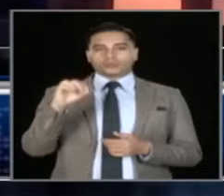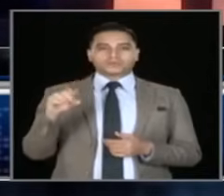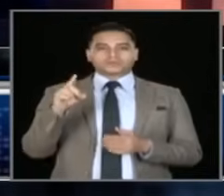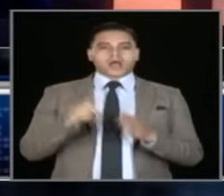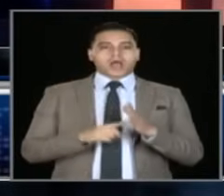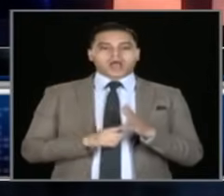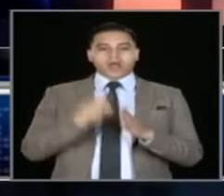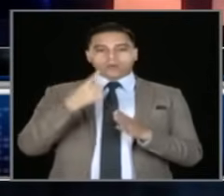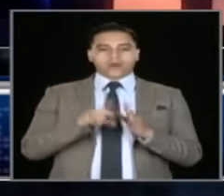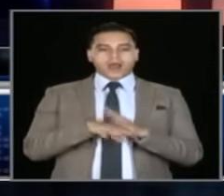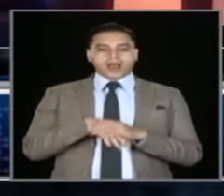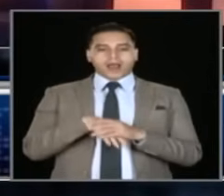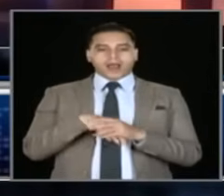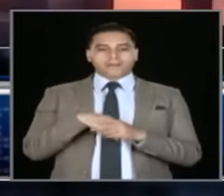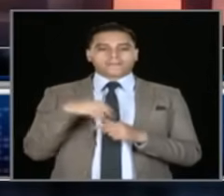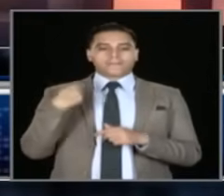هي؟